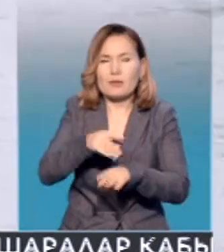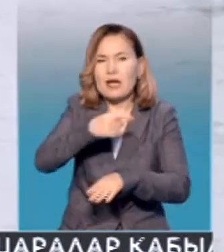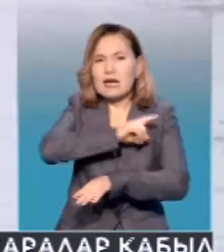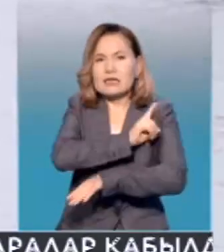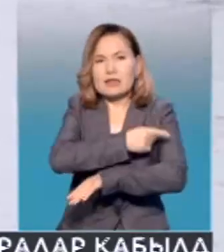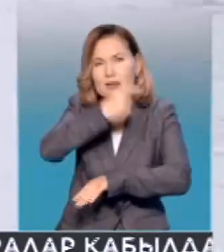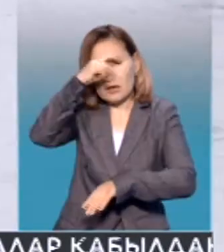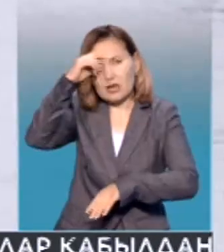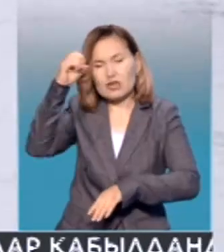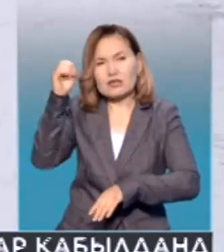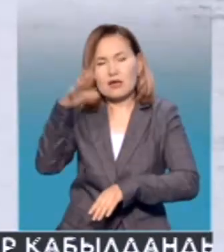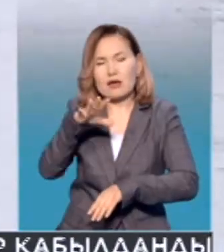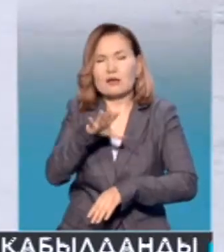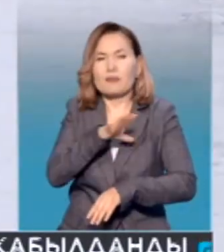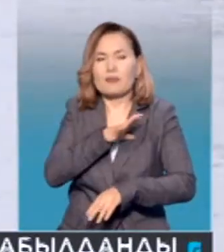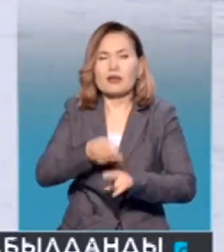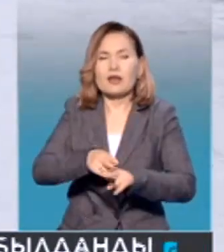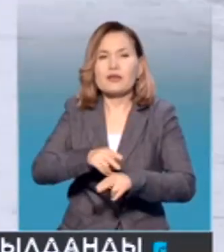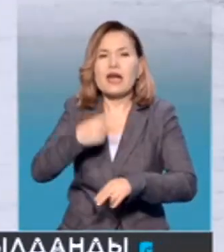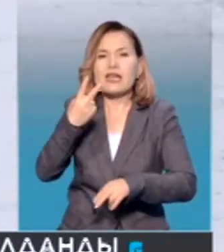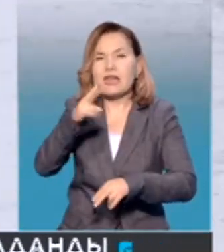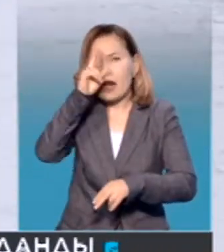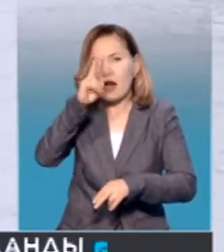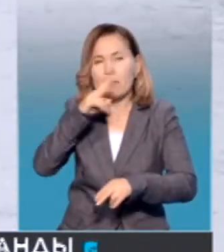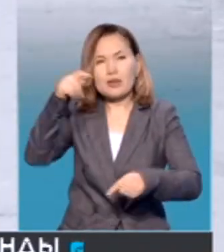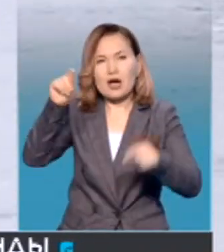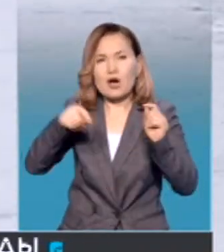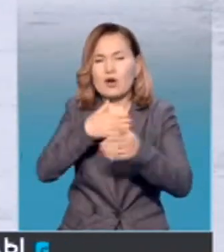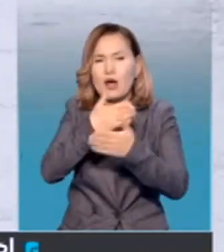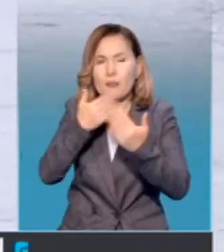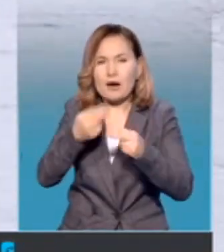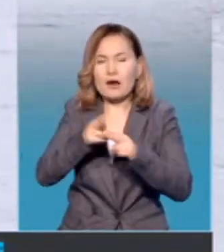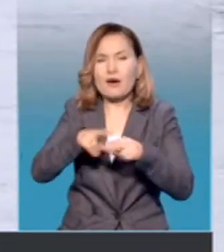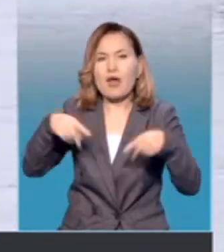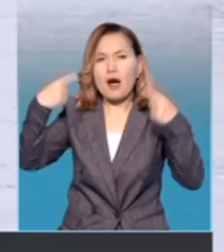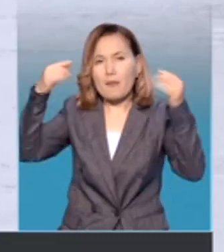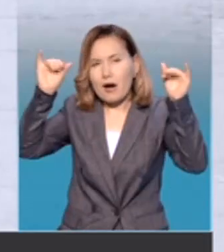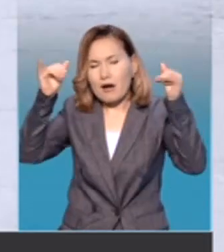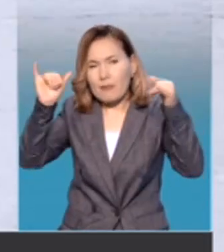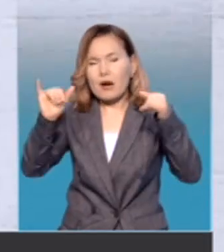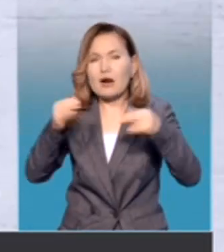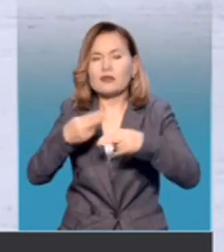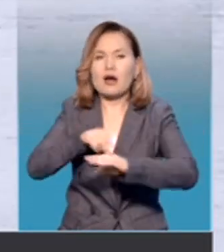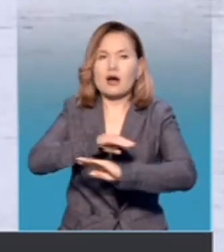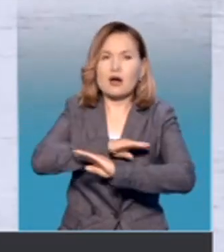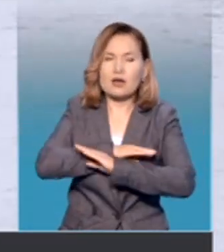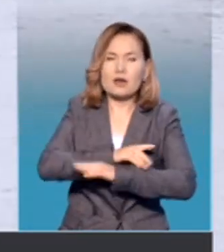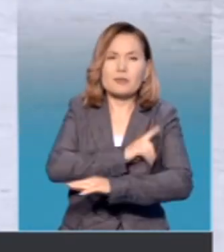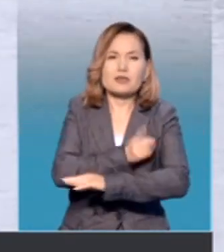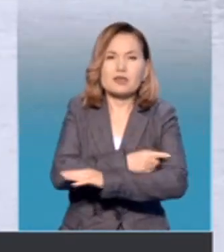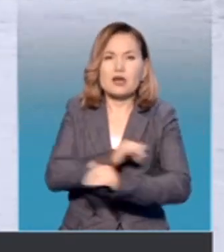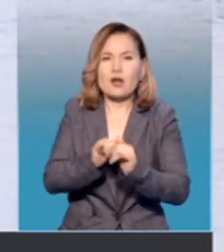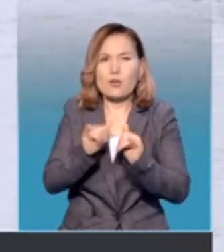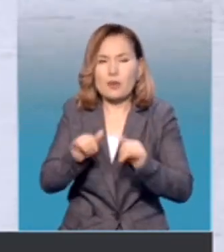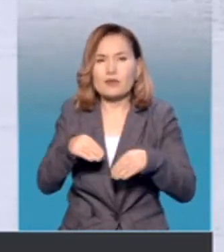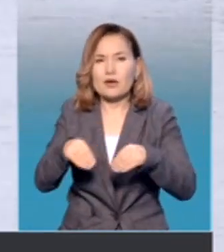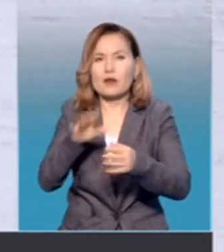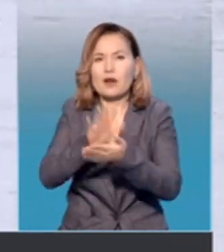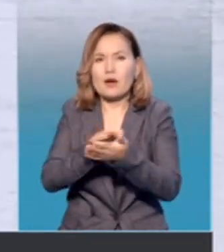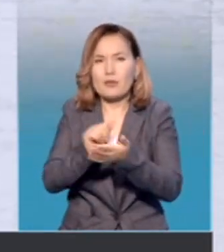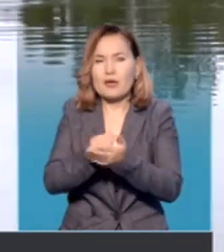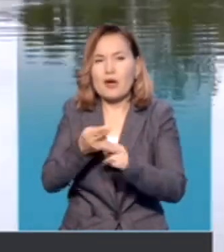өңірлерде 2 айдан бері жаңбыр жаумаған, аптап ыстықтың салдарынан мал қырылып, егін кеуіп кетті. Мамандардың болжауынша биыл